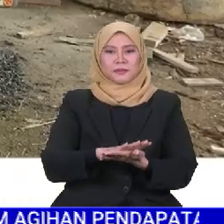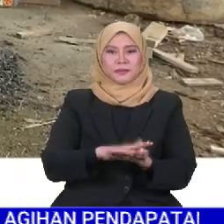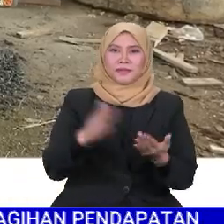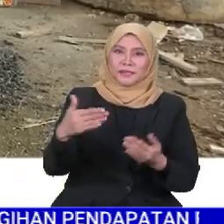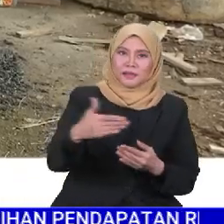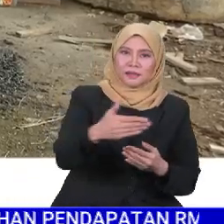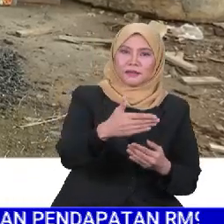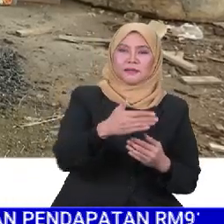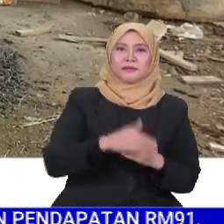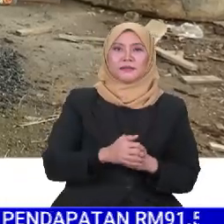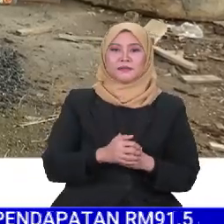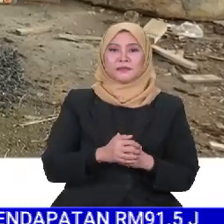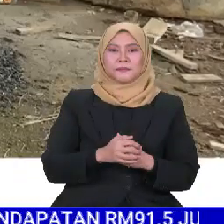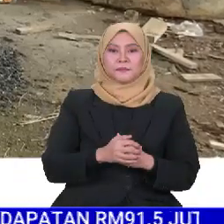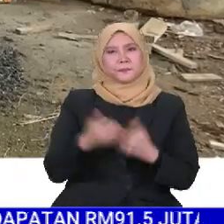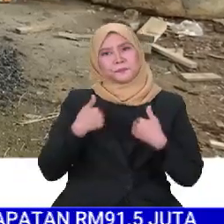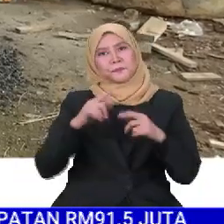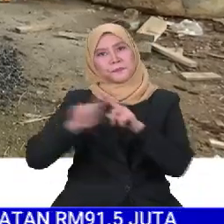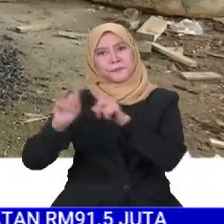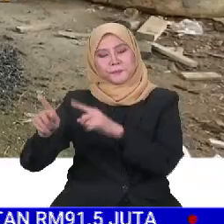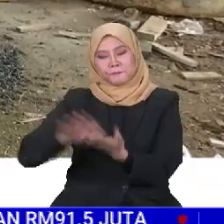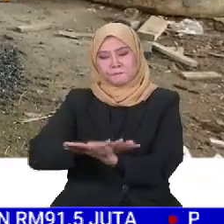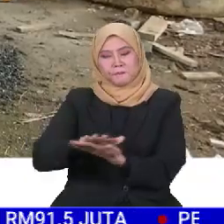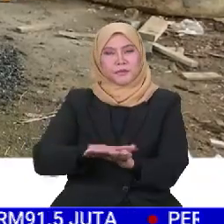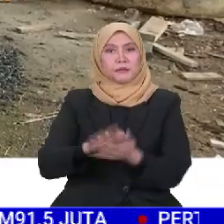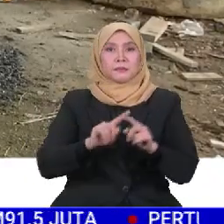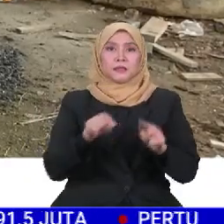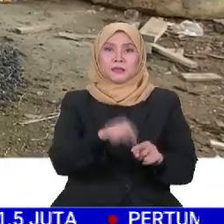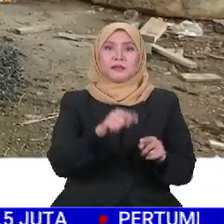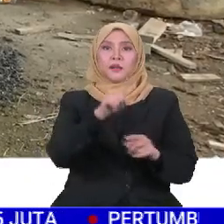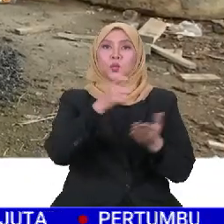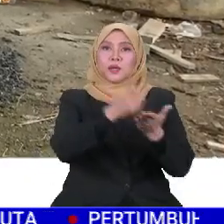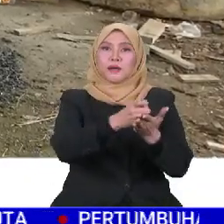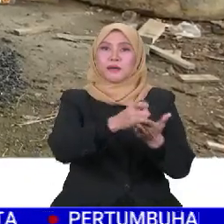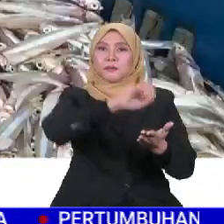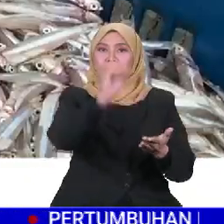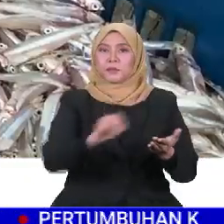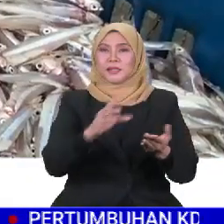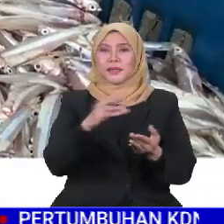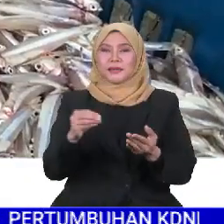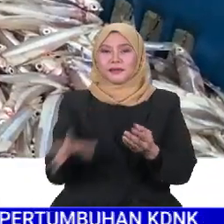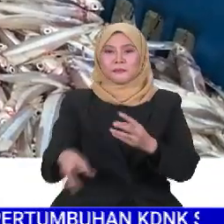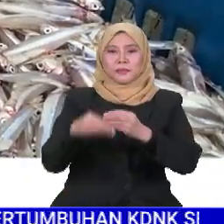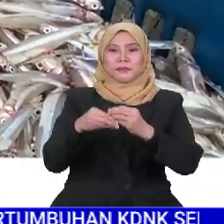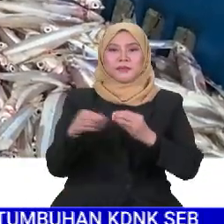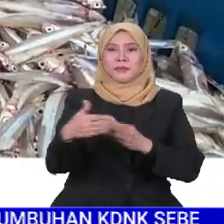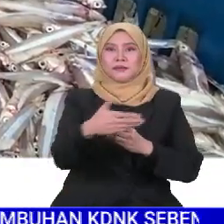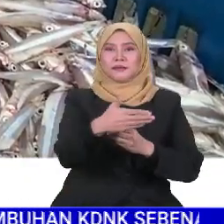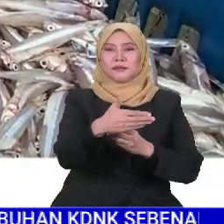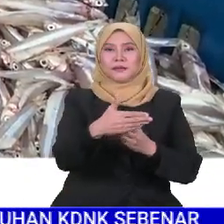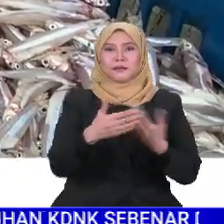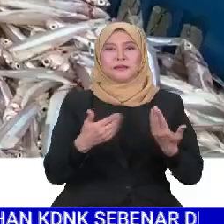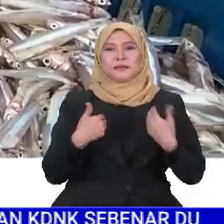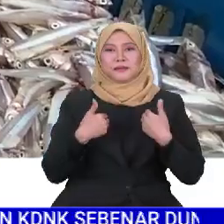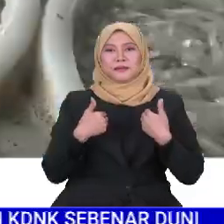capur ikan. Macam ada bahan-bahan lain juga orang capur. Macam kita ni udang 100% dengan tambah sigap je. Tapi korang gitu lah, ya, ada